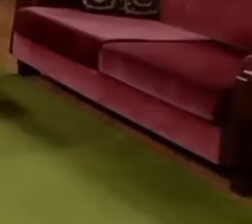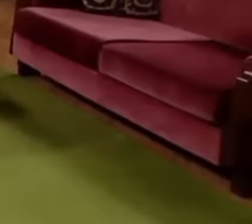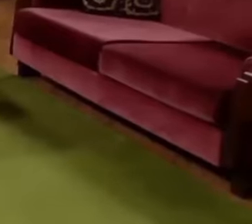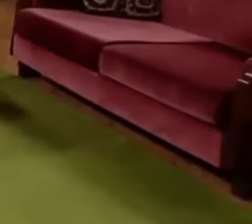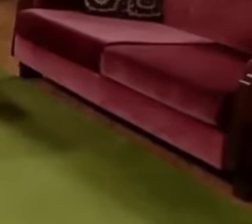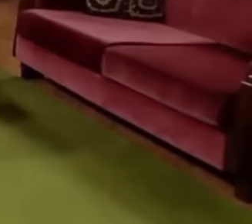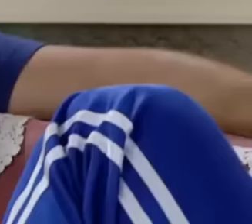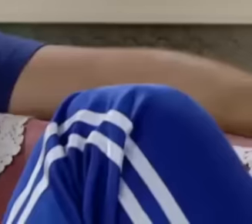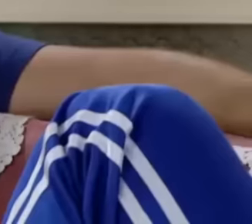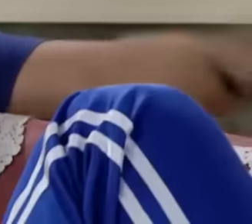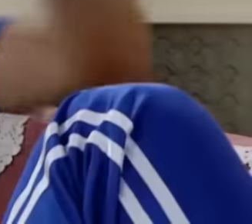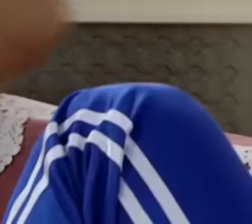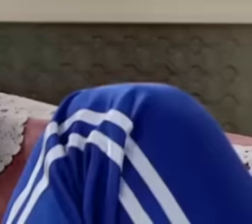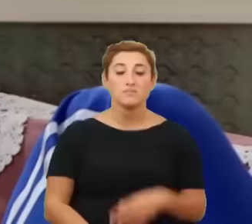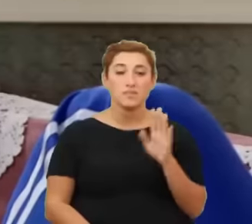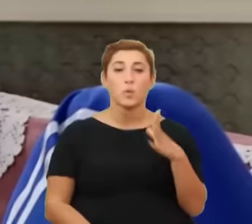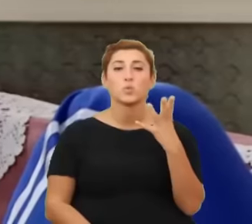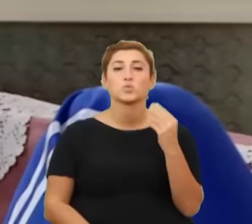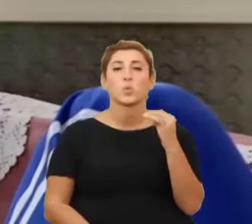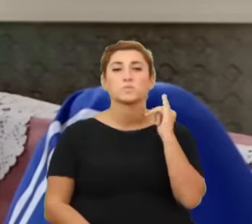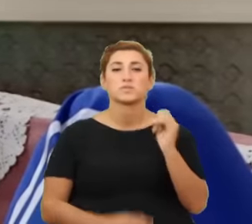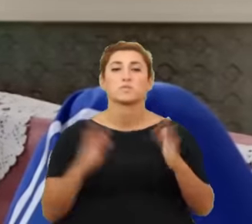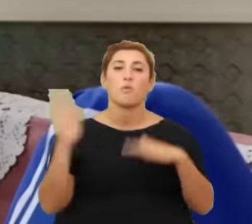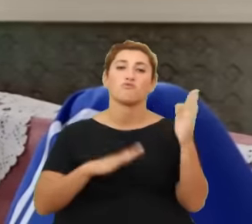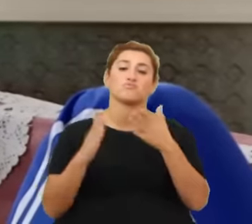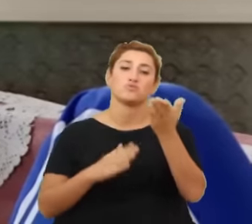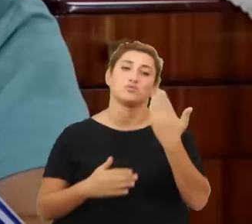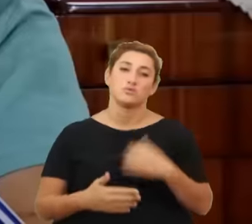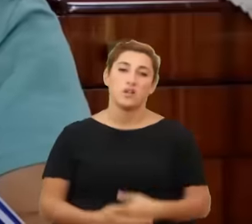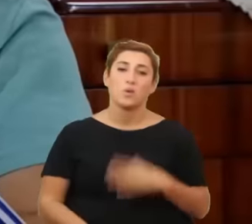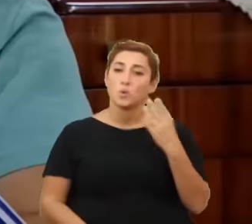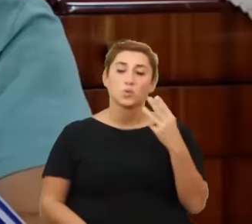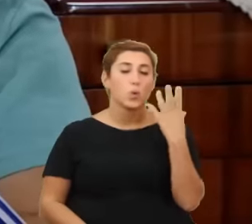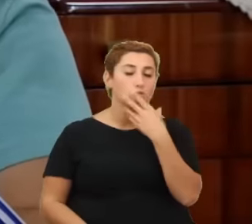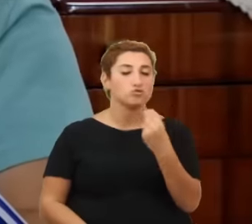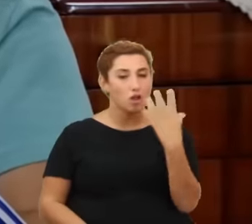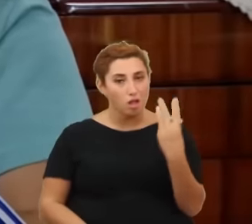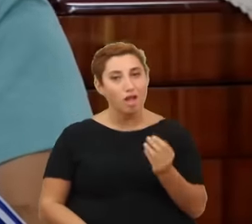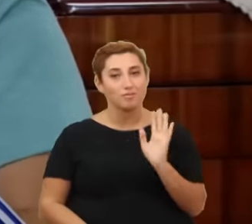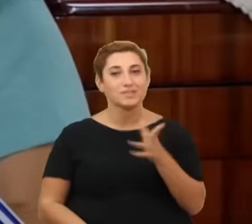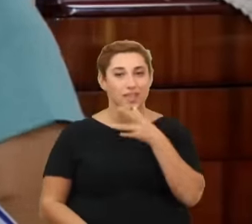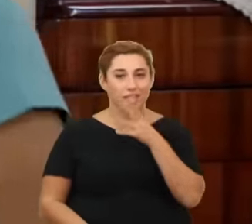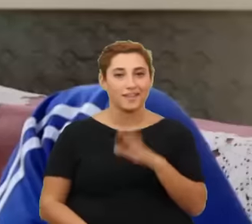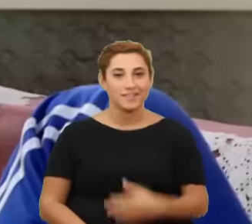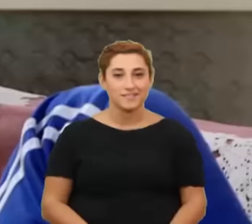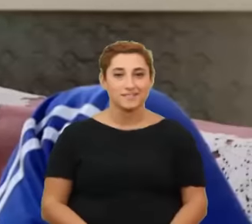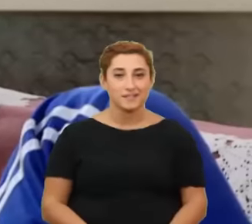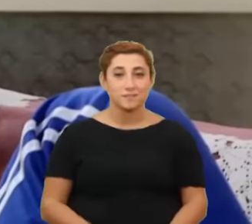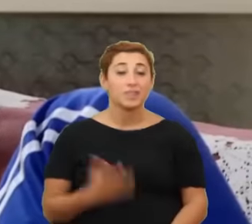Şahin'le Çağatay salonda oturuyorlar. Ya çok pis dayak yemişsin ya. Çok güzel olmuş.